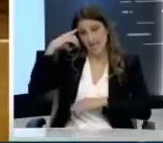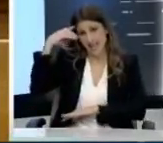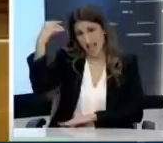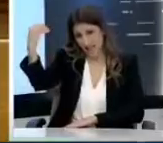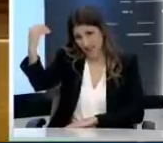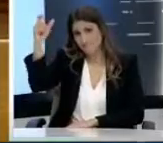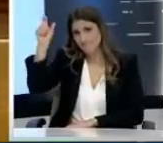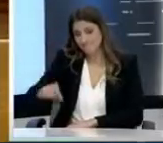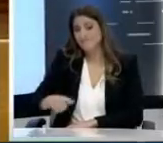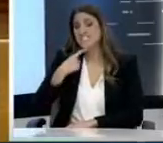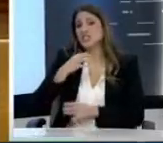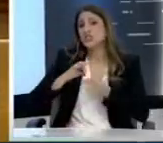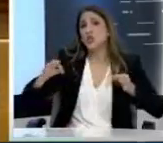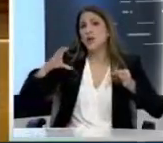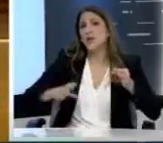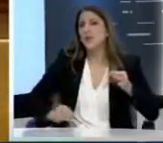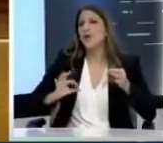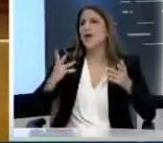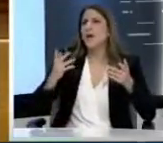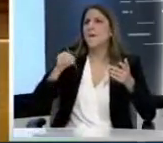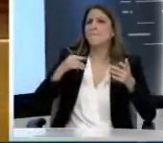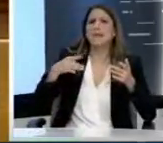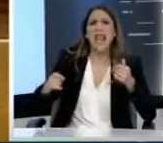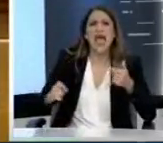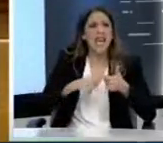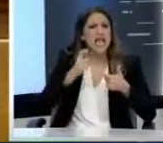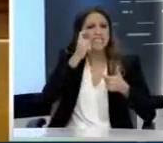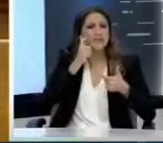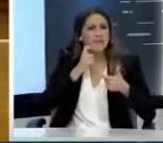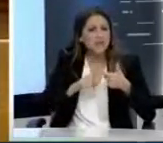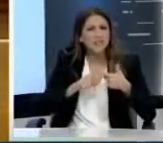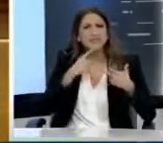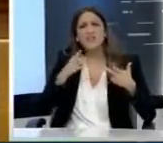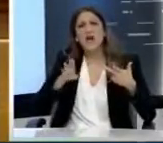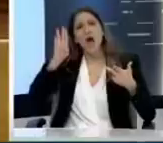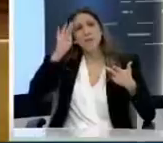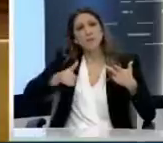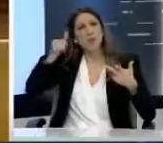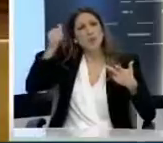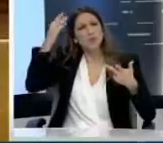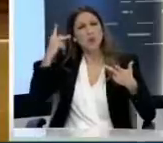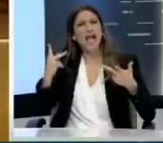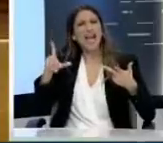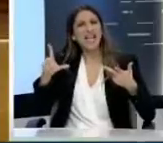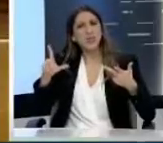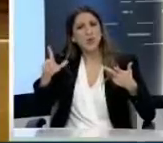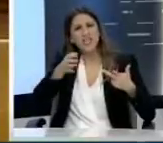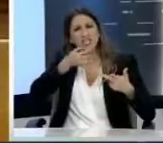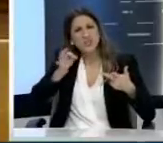καταλάβει ότι το αφήγημα κάποιου Μπλερ, κάποιου Σιμίτη, κάποιου Κλίντον δεν δουλεύει και δεν μπορεί να πάει